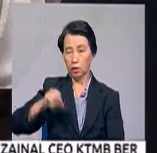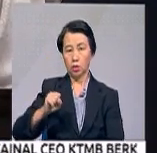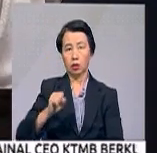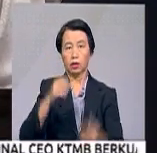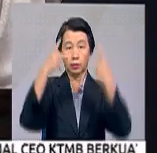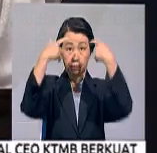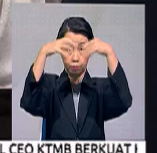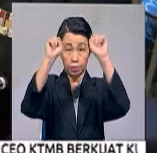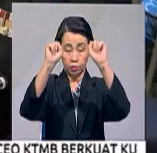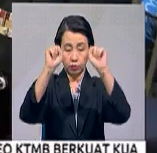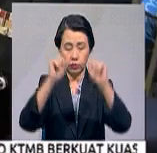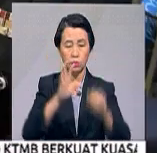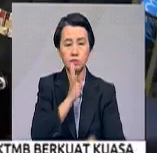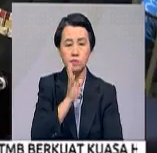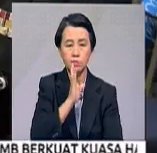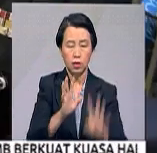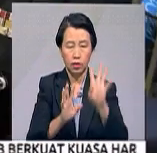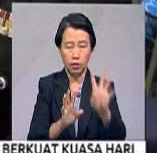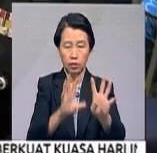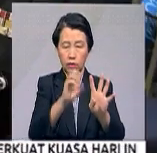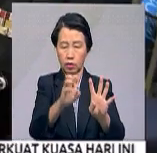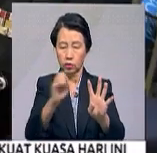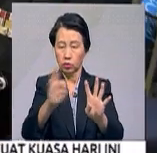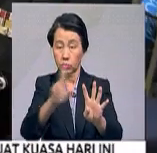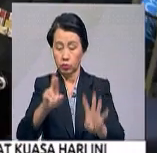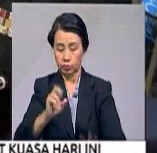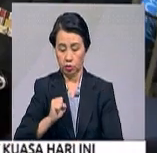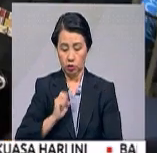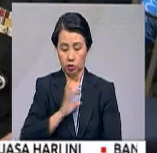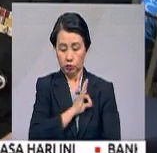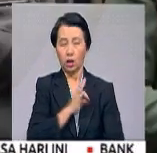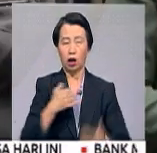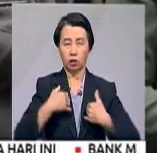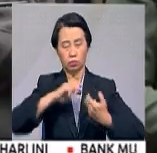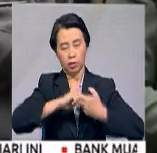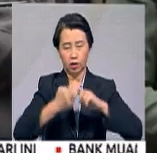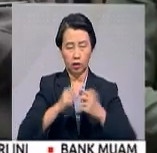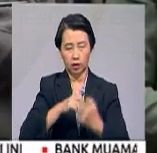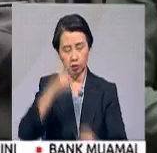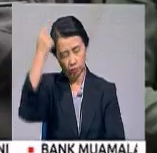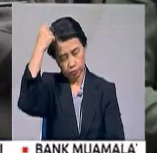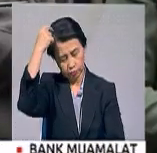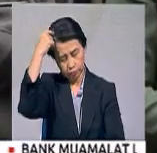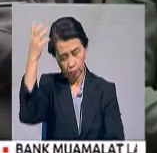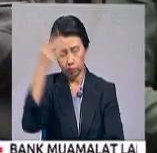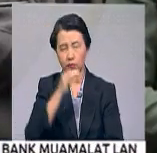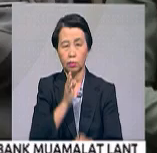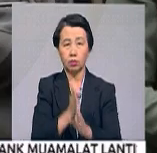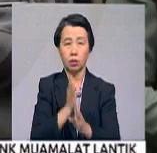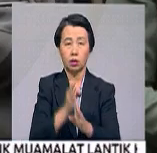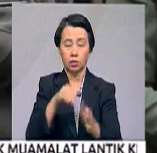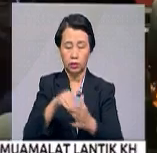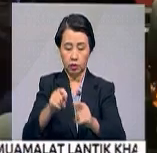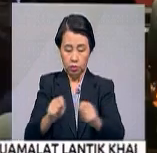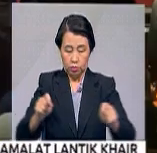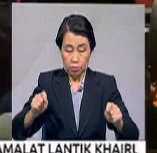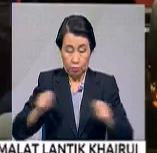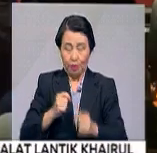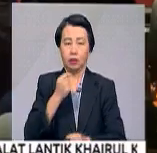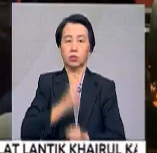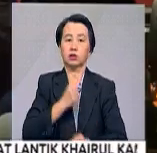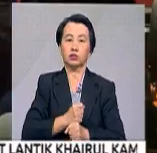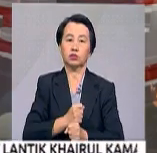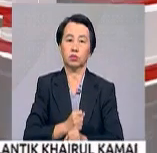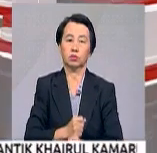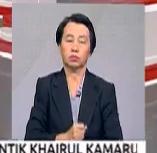Muda mendakwa 400,000 penjawat awam mengalami masalah psikologi dan mental di tempat kerja.